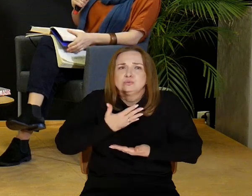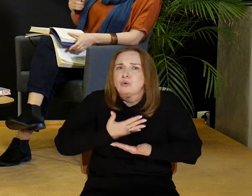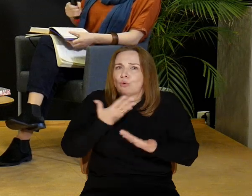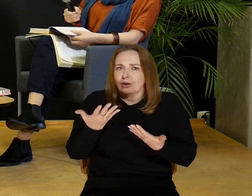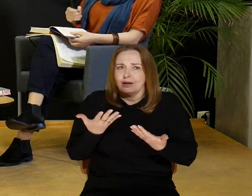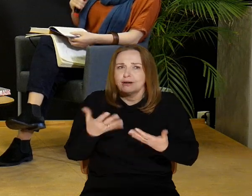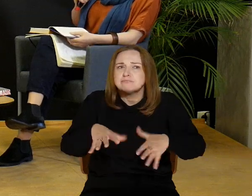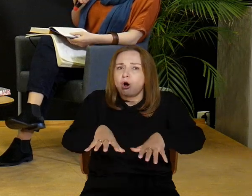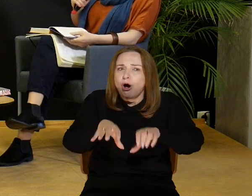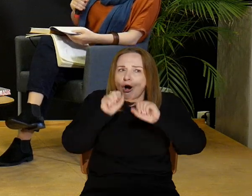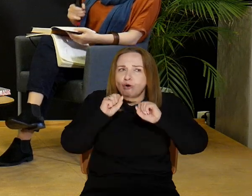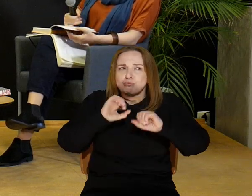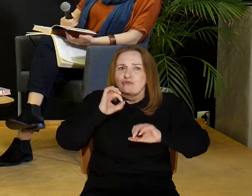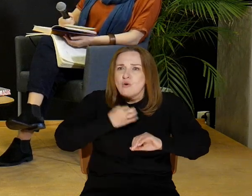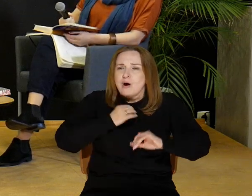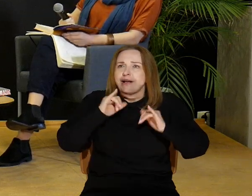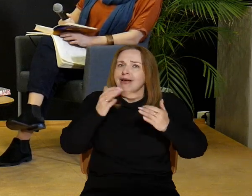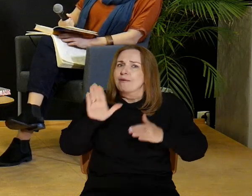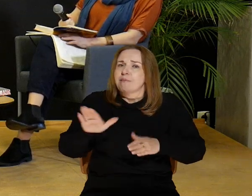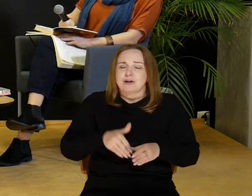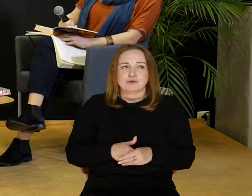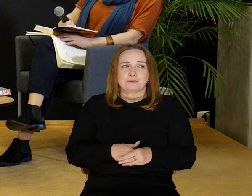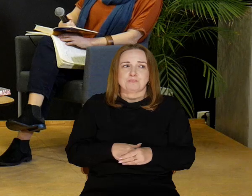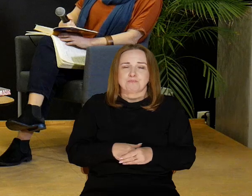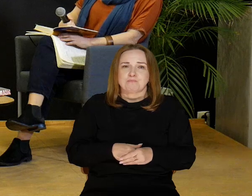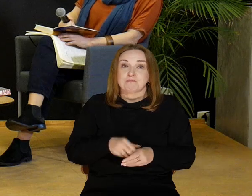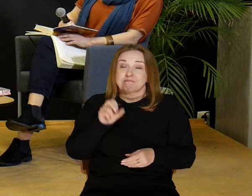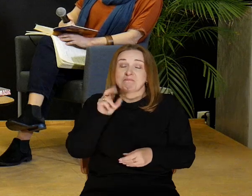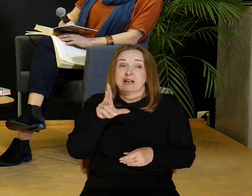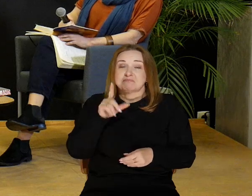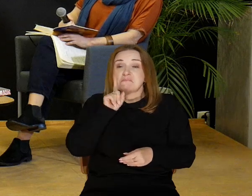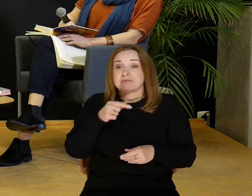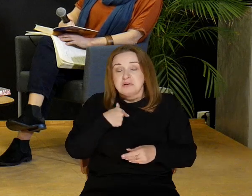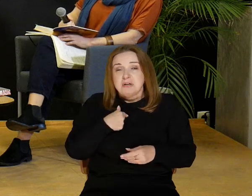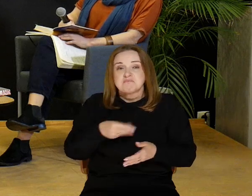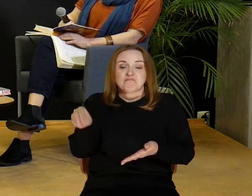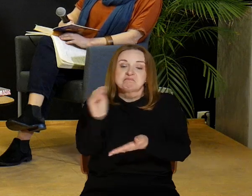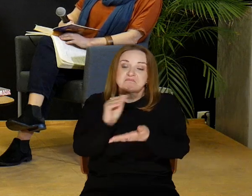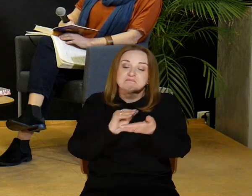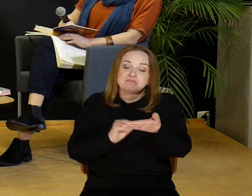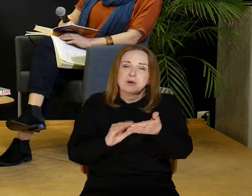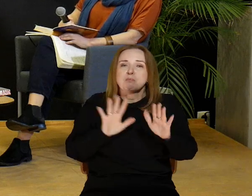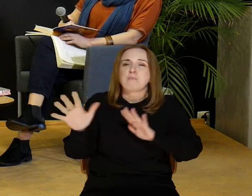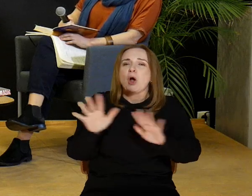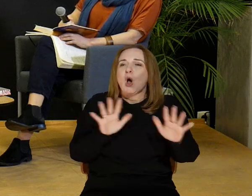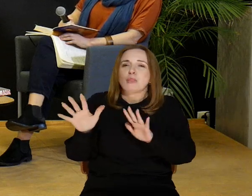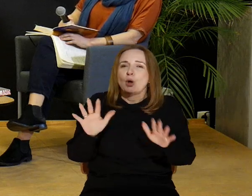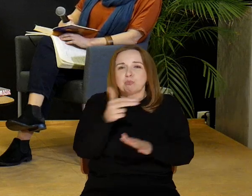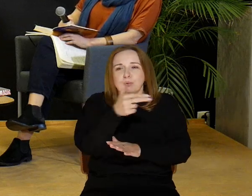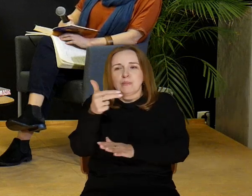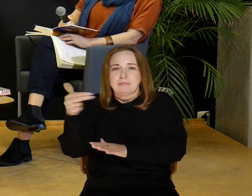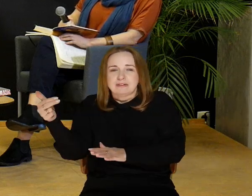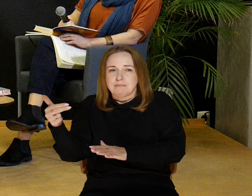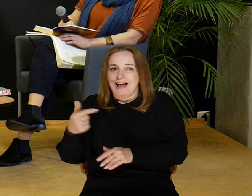w tobie zostały? Ja myślę, że my rzeczywiście obsujemy z bardzo podobną materią, tylko podchodzimy do